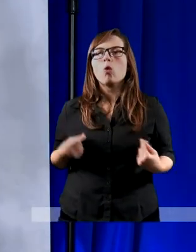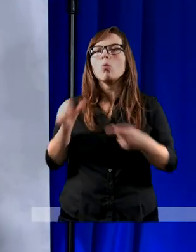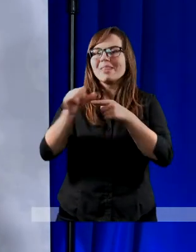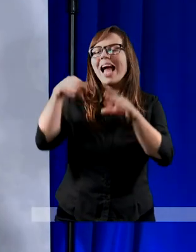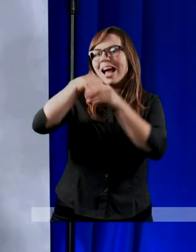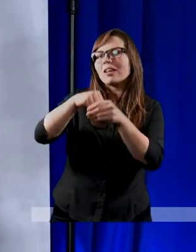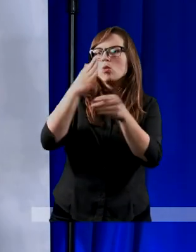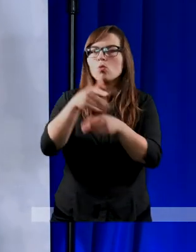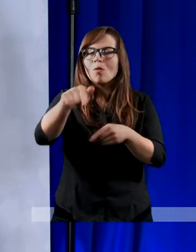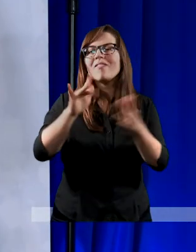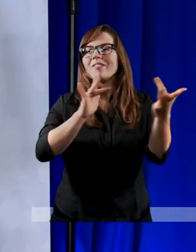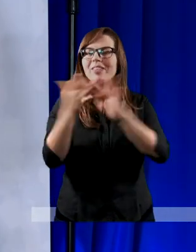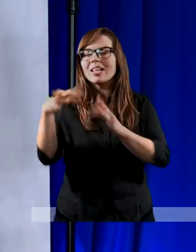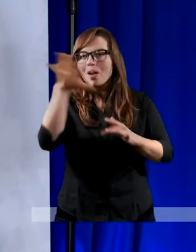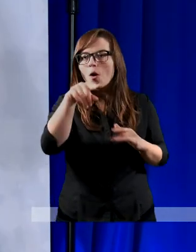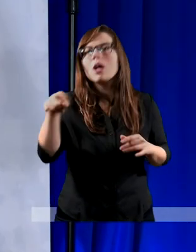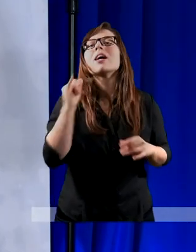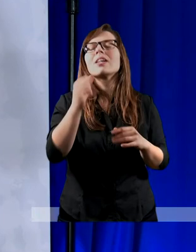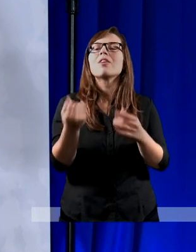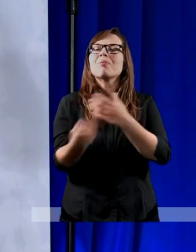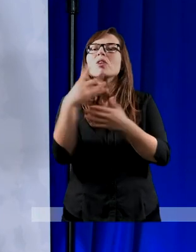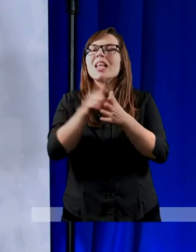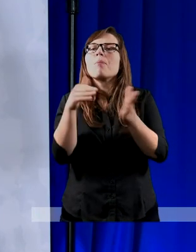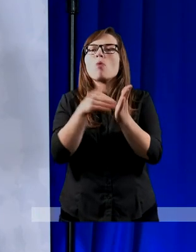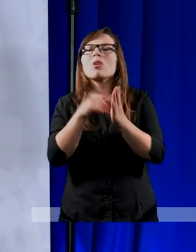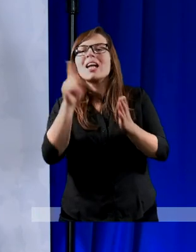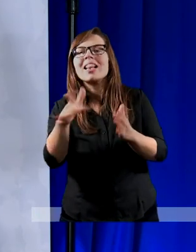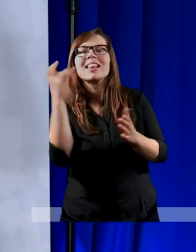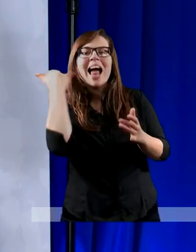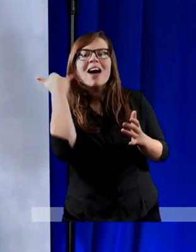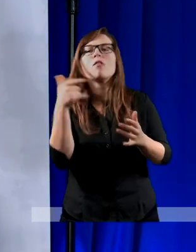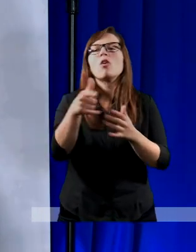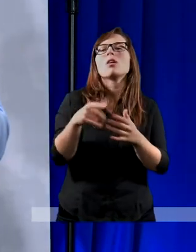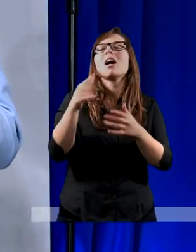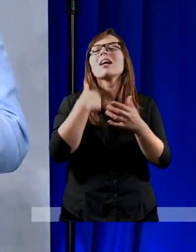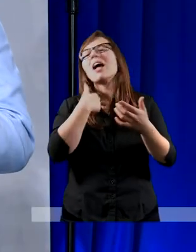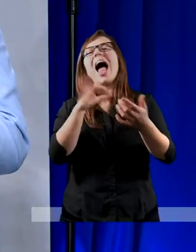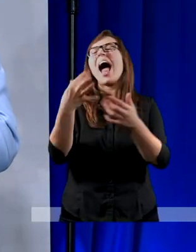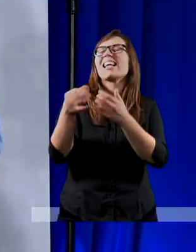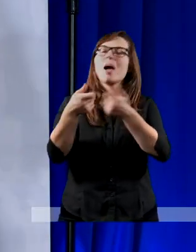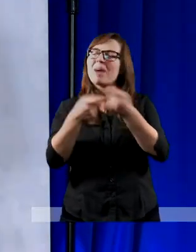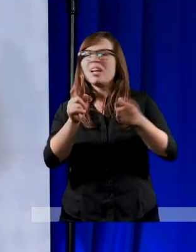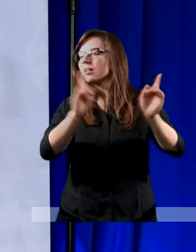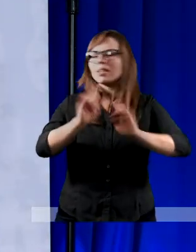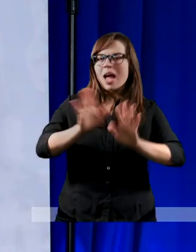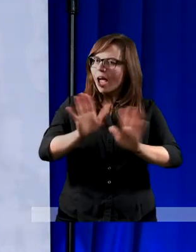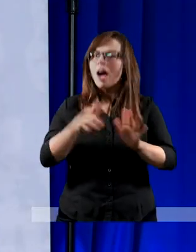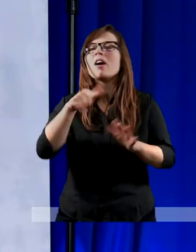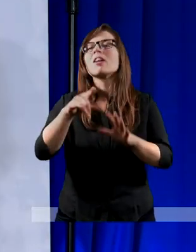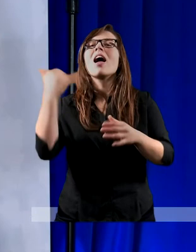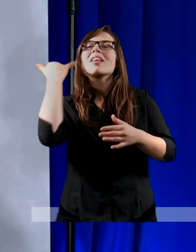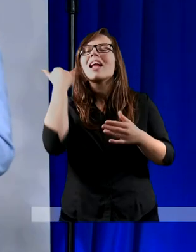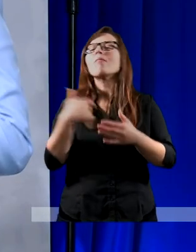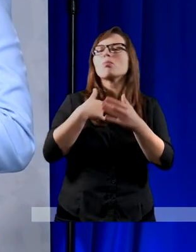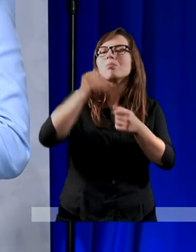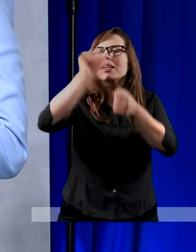tą informację tutaj na grupie dyskusyjnej, dlatego też posługuję się w międzyczasie telefonem. To nie jest tam, że wymieniam się SMS-ami czy z kimś rozmawiam, ale oczywiście